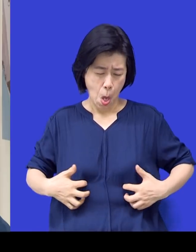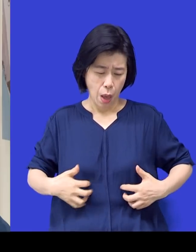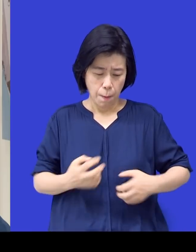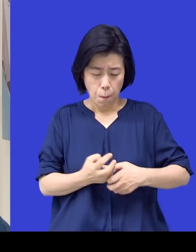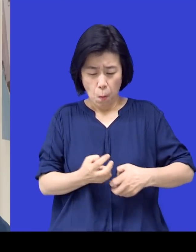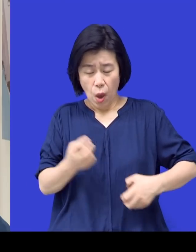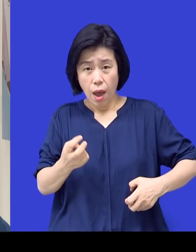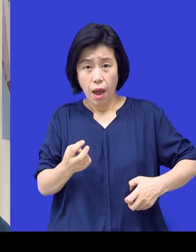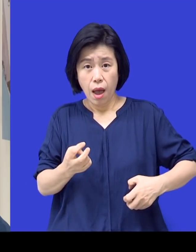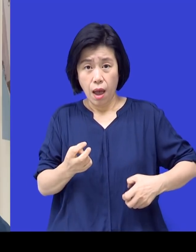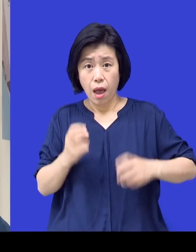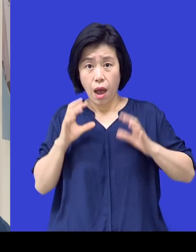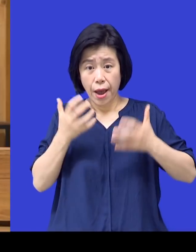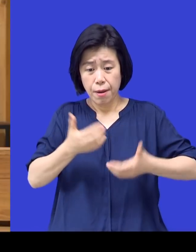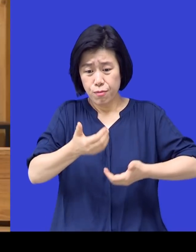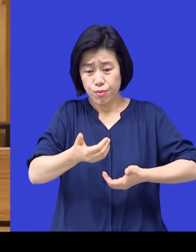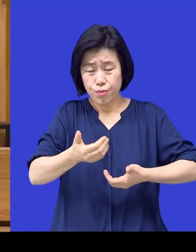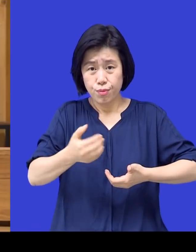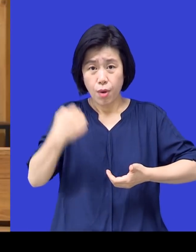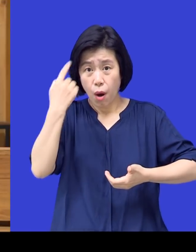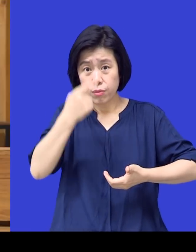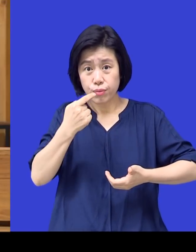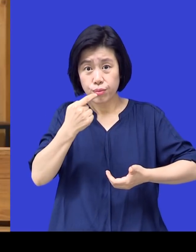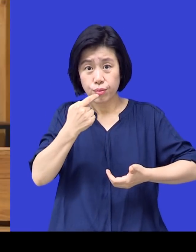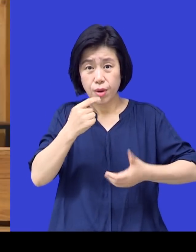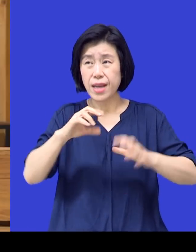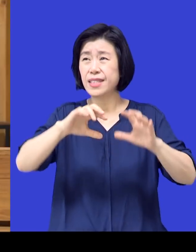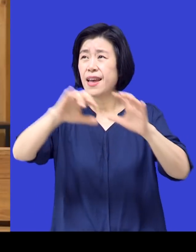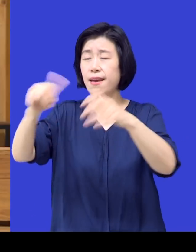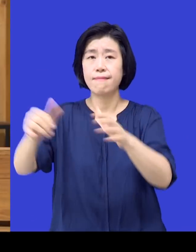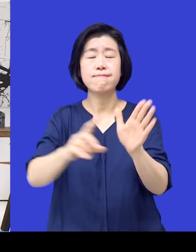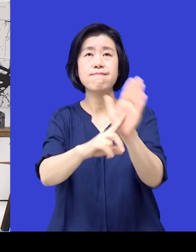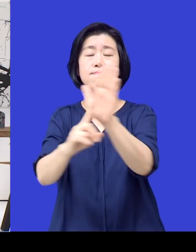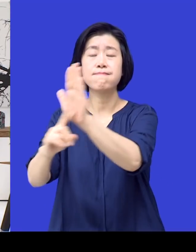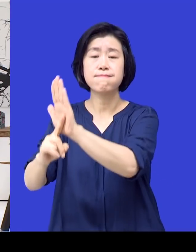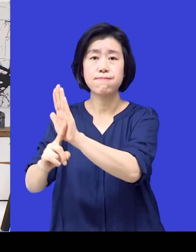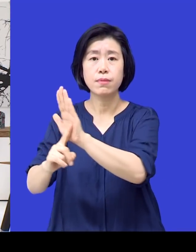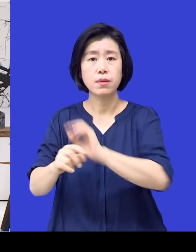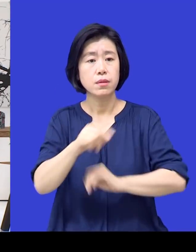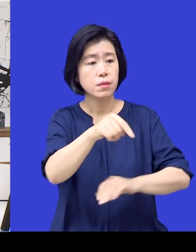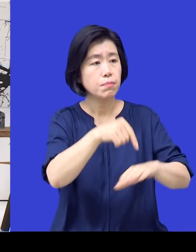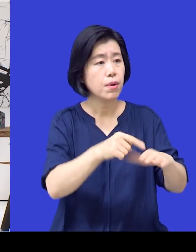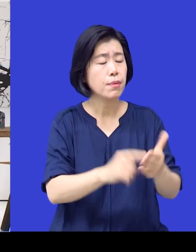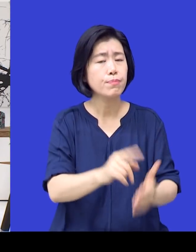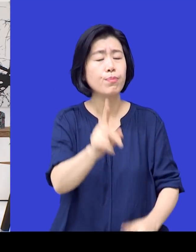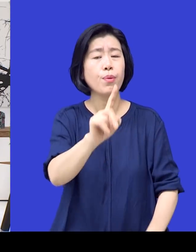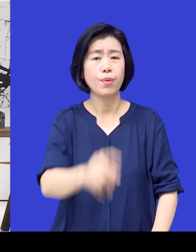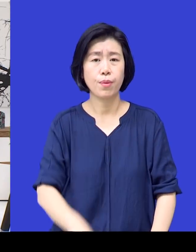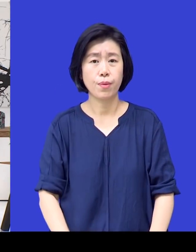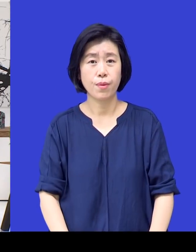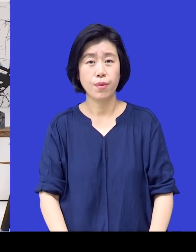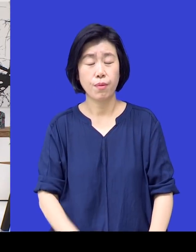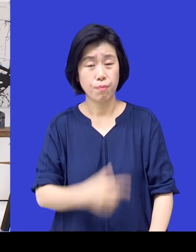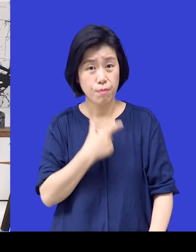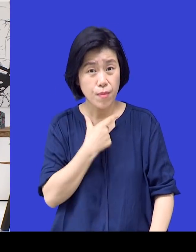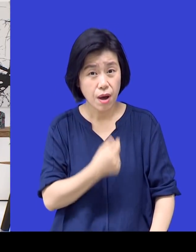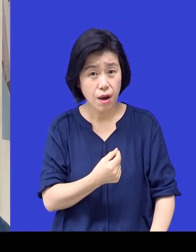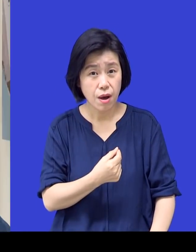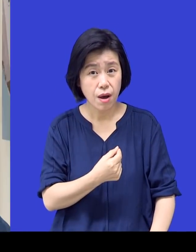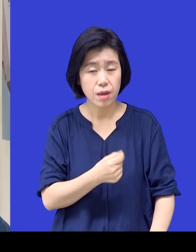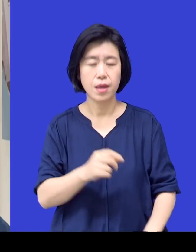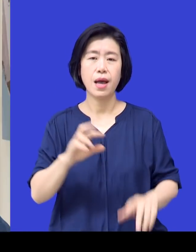다 배포한다면 너는 부모로서 어떤 마음이겠냐. 네. 그렇죠. 그렇죠. 그걸 원하느냐 아니면 이